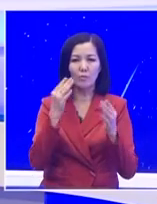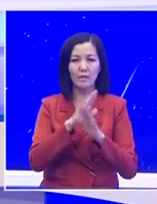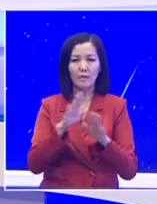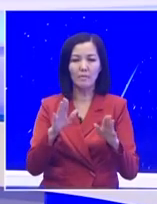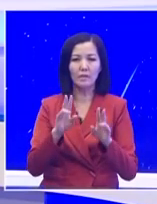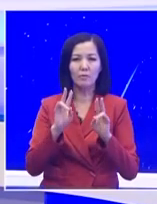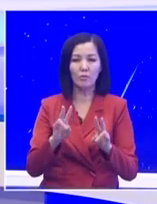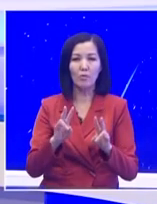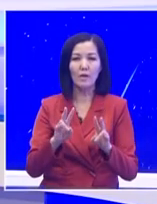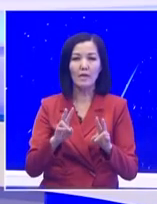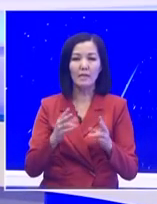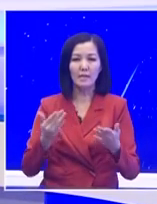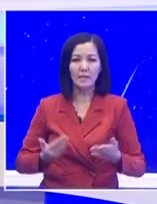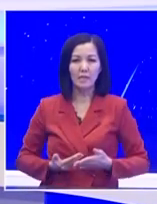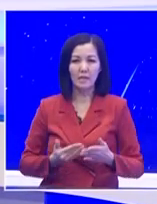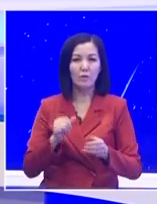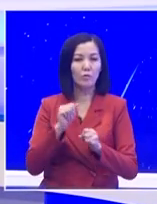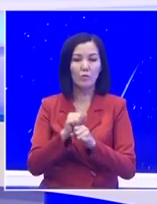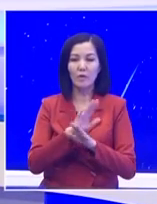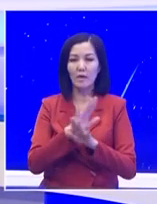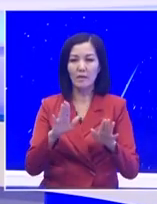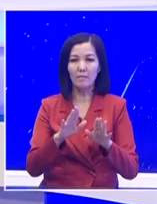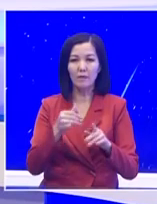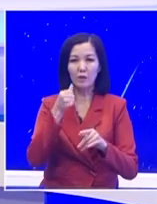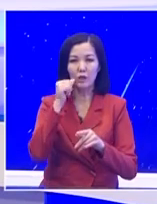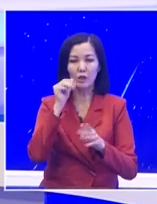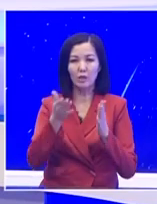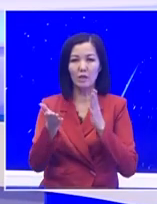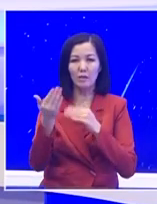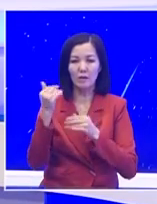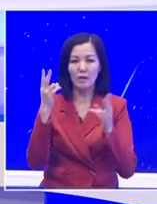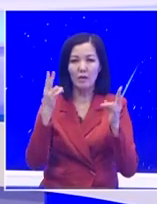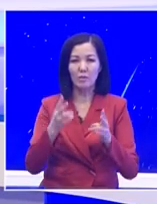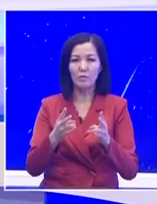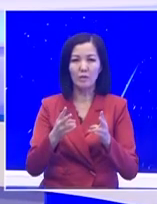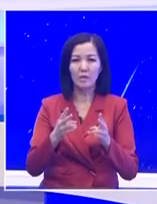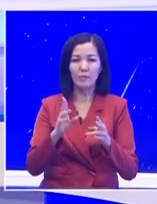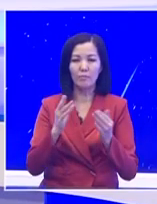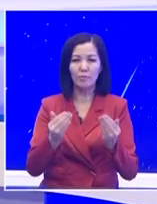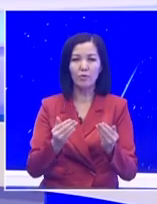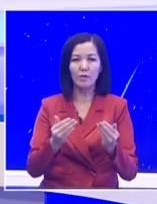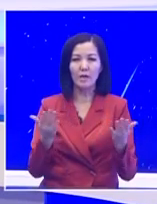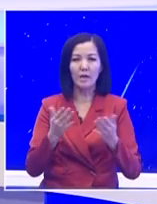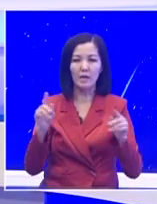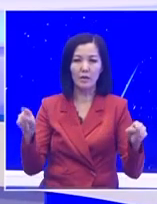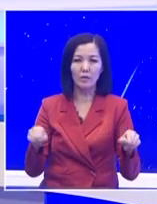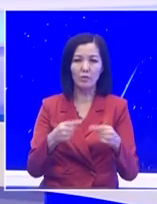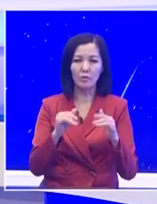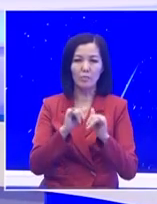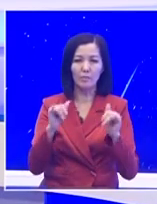бірақ тіршілік өмір үшін күрес тоқтаған емес. Кешегі сын сағаттағы бастан өткерген Қызылағаш бүгін қайта